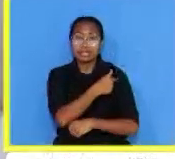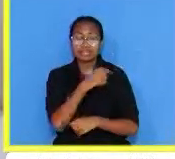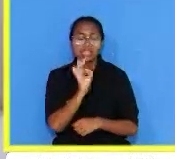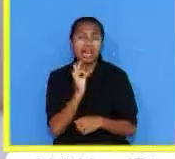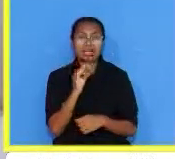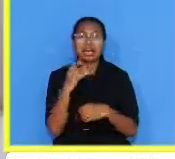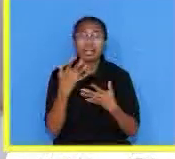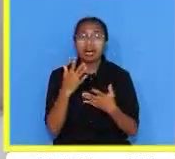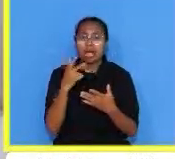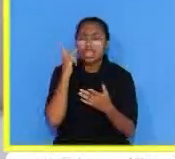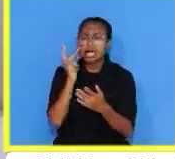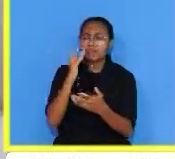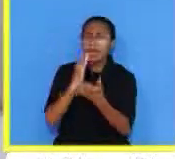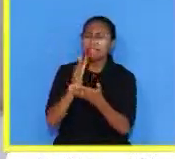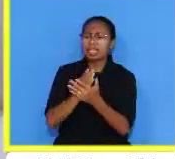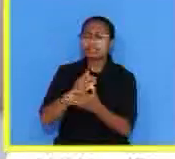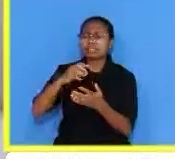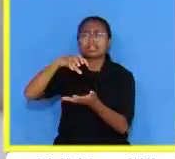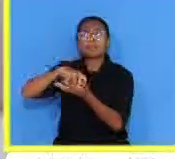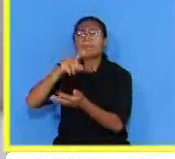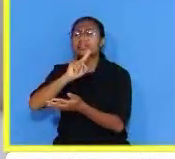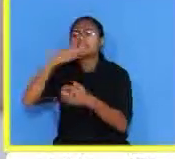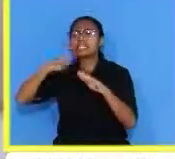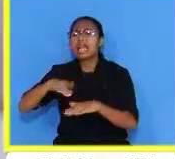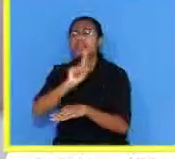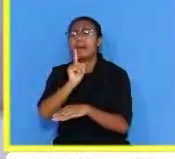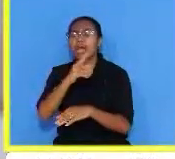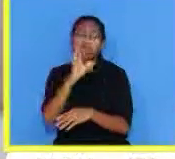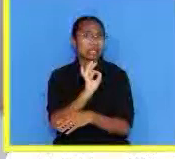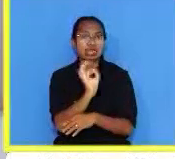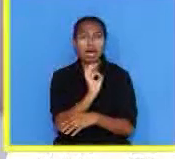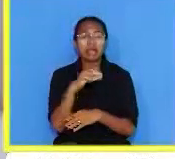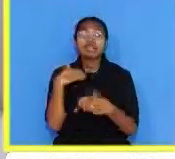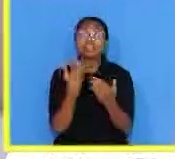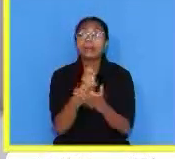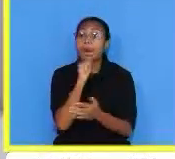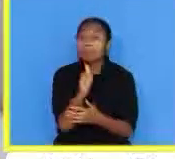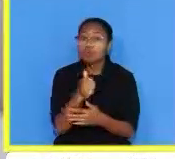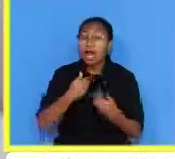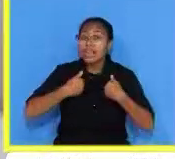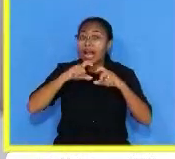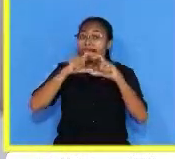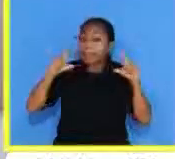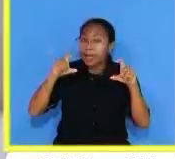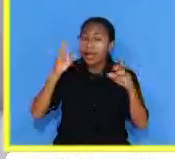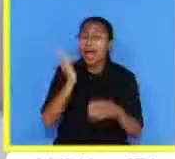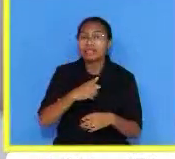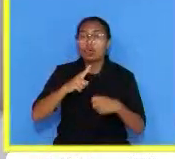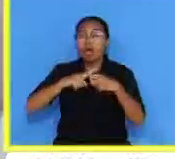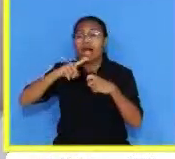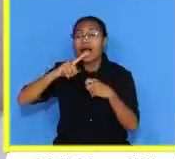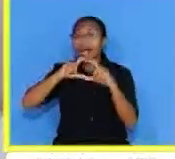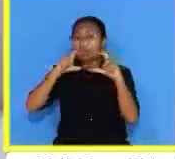lagi mengenal batas wilayah. Jadi dimanapun, siapapun, ada KTP atau ada kartu KK itu sudah